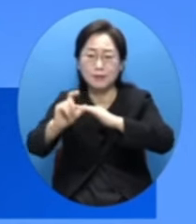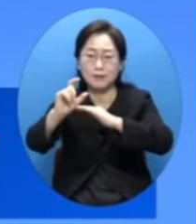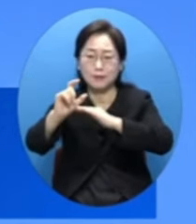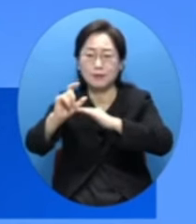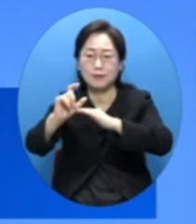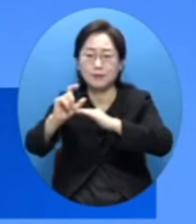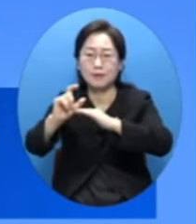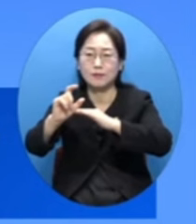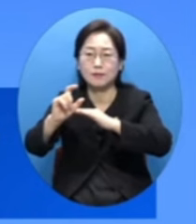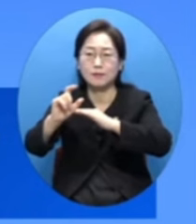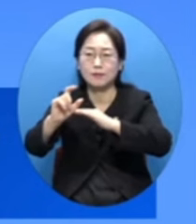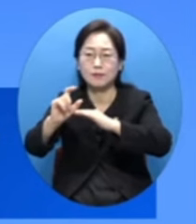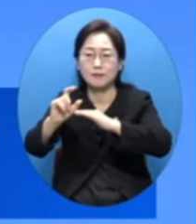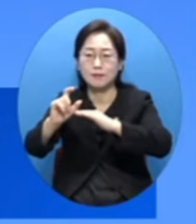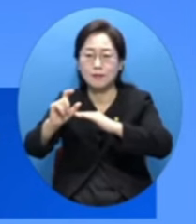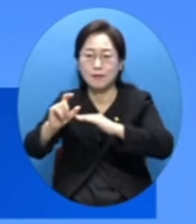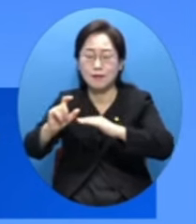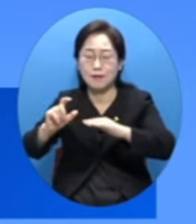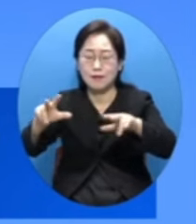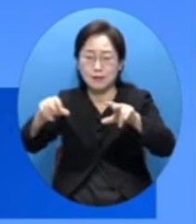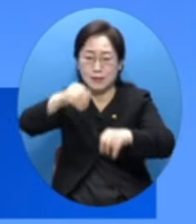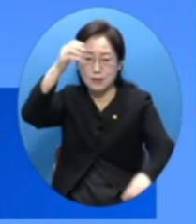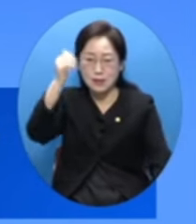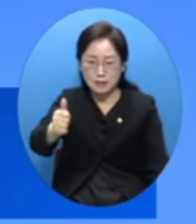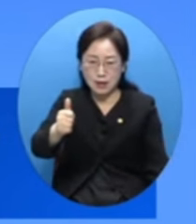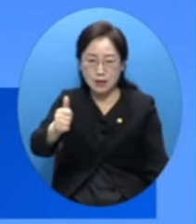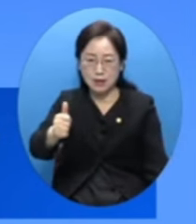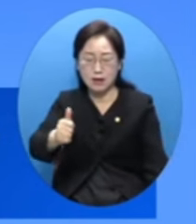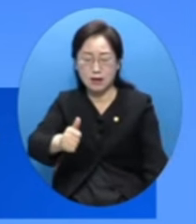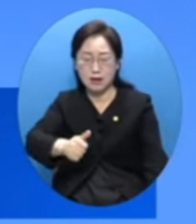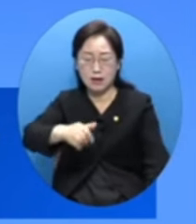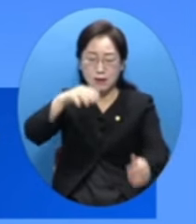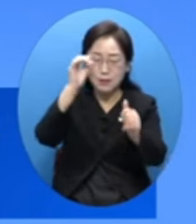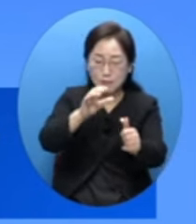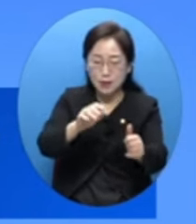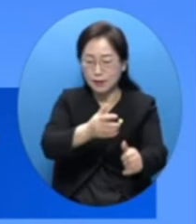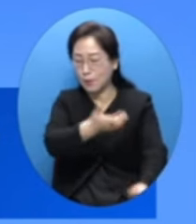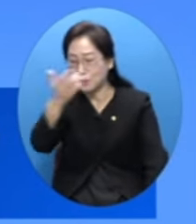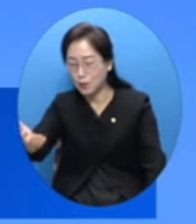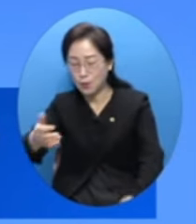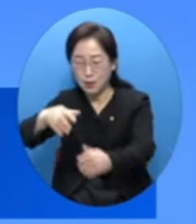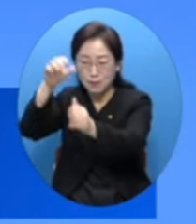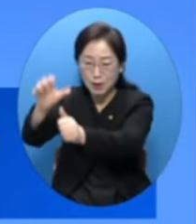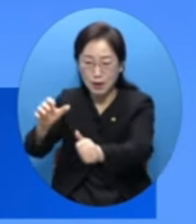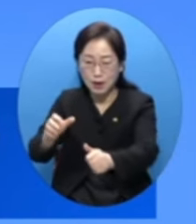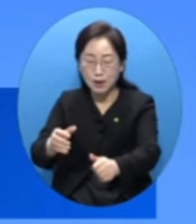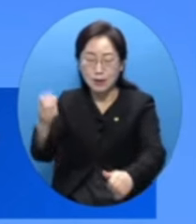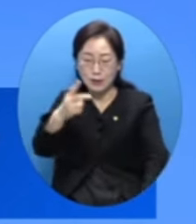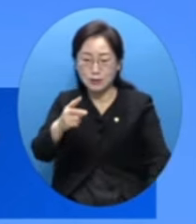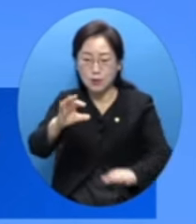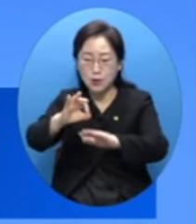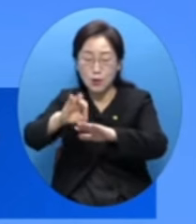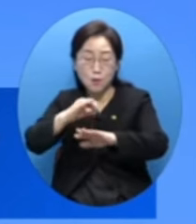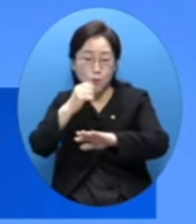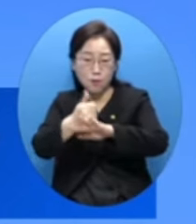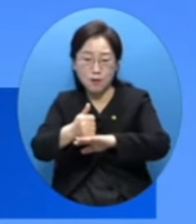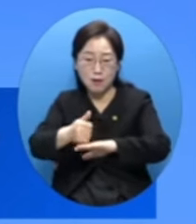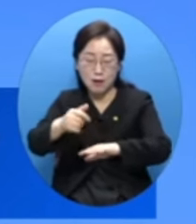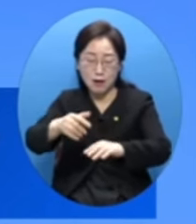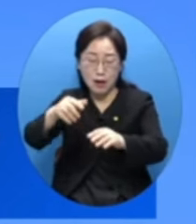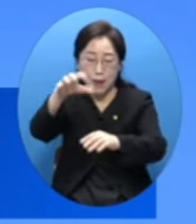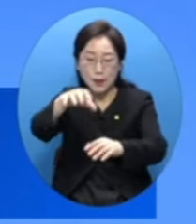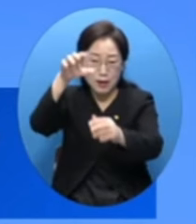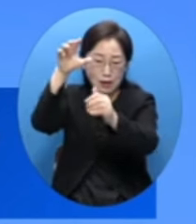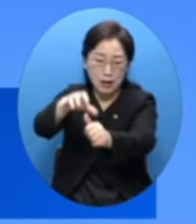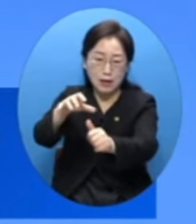밤새 대상 안나스 갔다가 가야바게 갔다가 빌라도에게 갔다가 헤롯에게 갔다가 다시 빌라도에게 와서